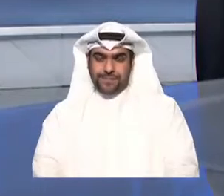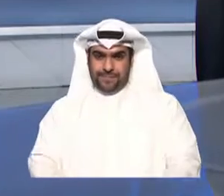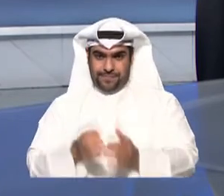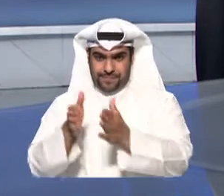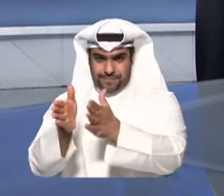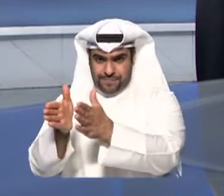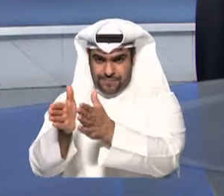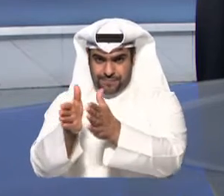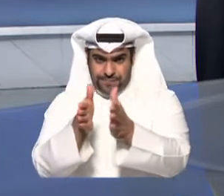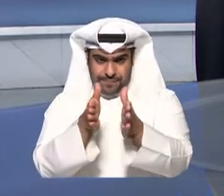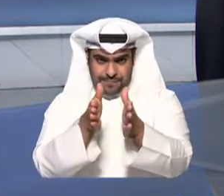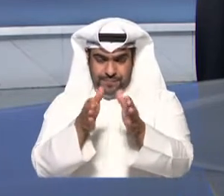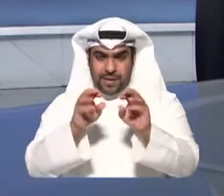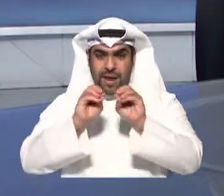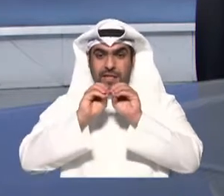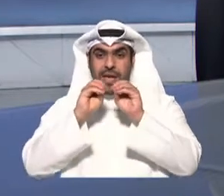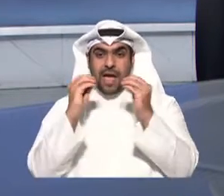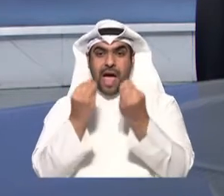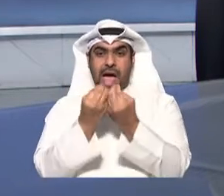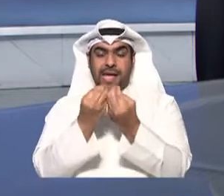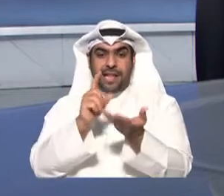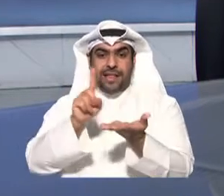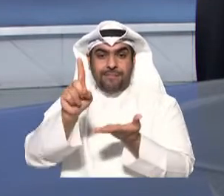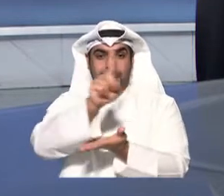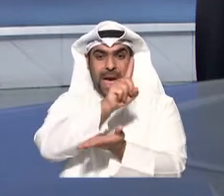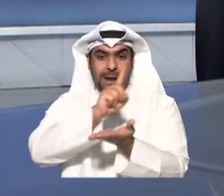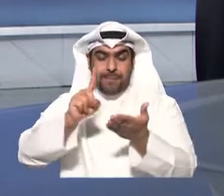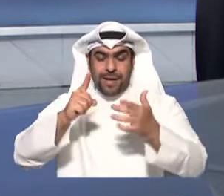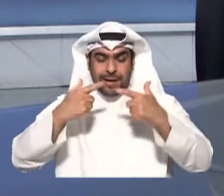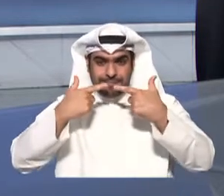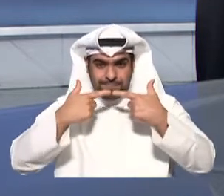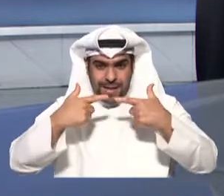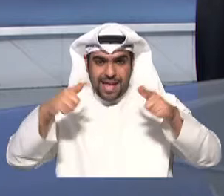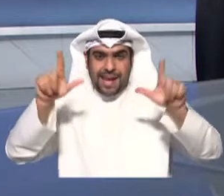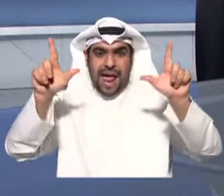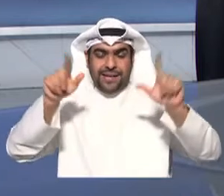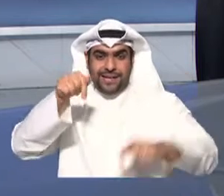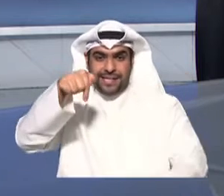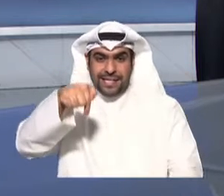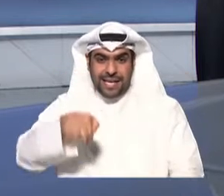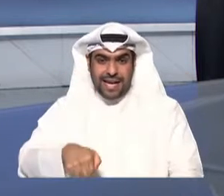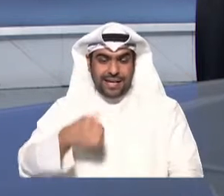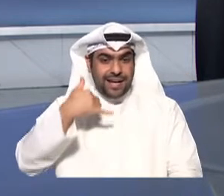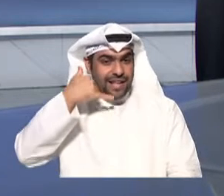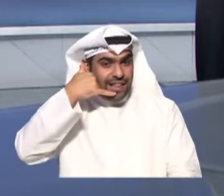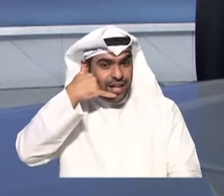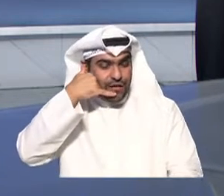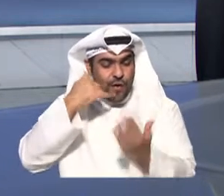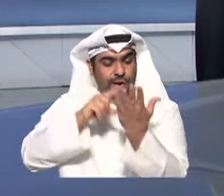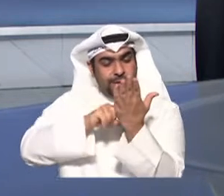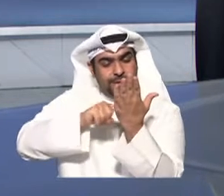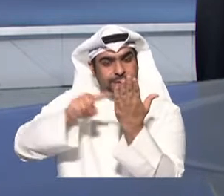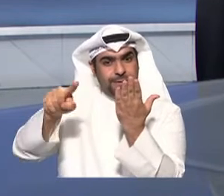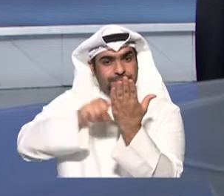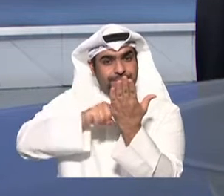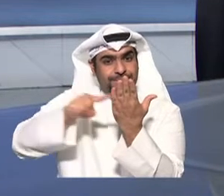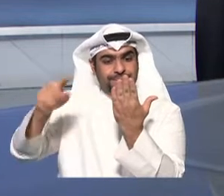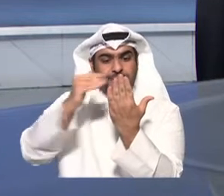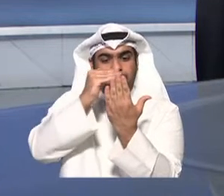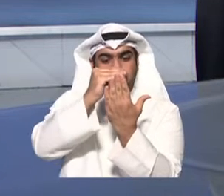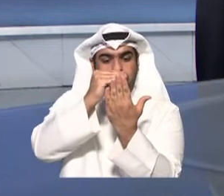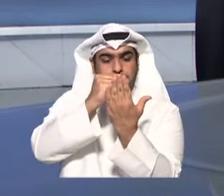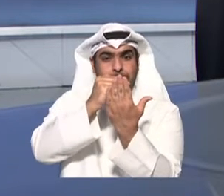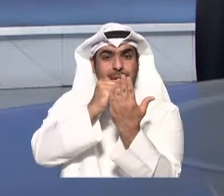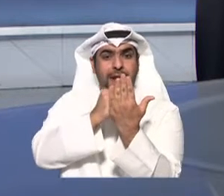أعلنت الهيئة العامة للبيئة عن تدشين منصة الامتثال البيئي الإلكترونية، والتي تهدف إلى تسريع إجراءات